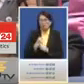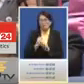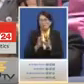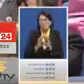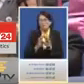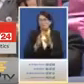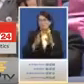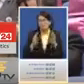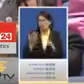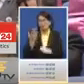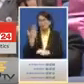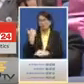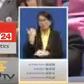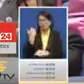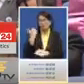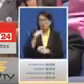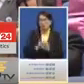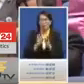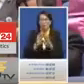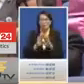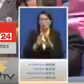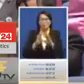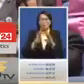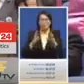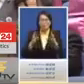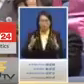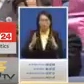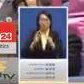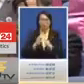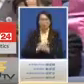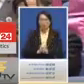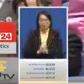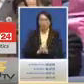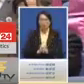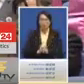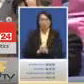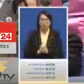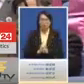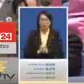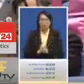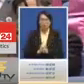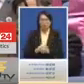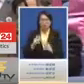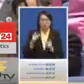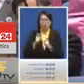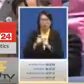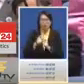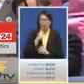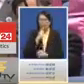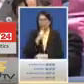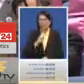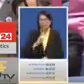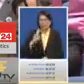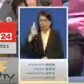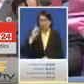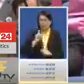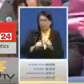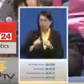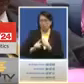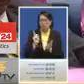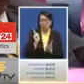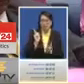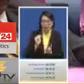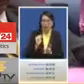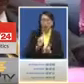สภาพวกเรารัฐสภาพระบรมราโชวาททรงเน้นย้ำเลยหลักนิติรัฐหลักนิติ